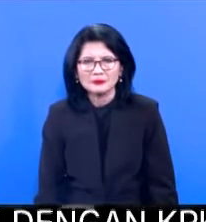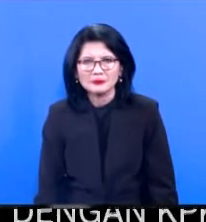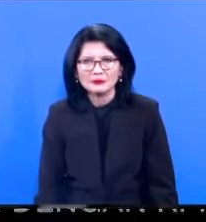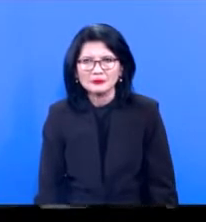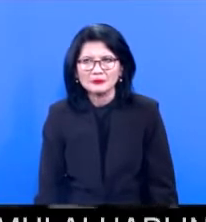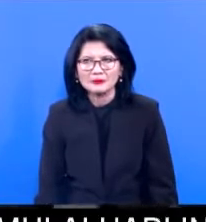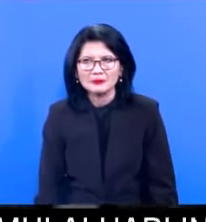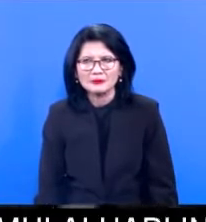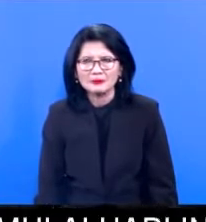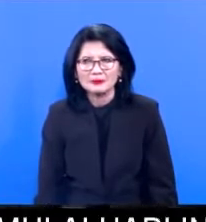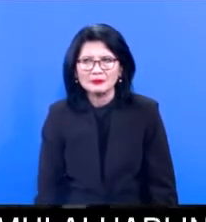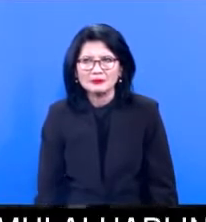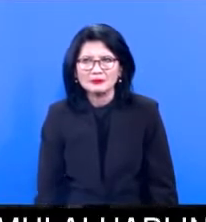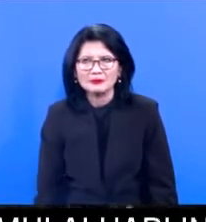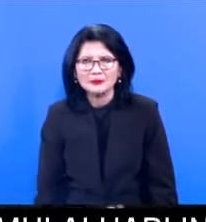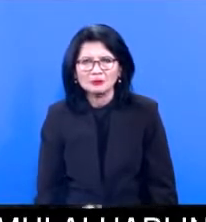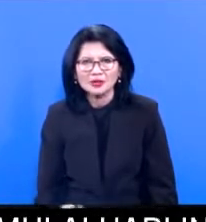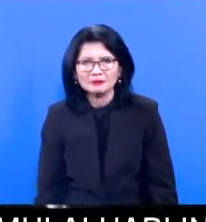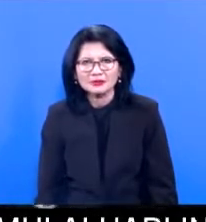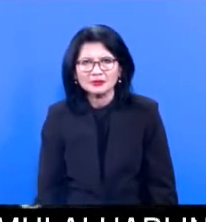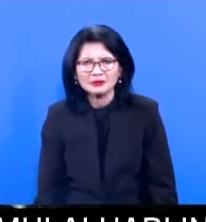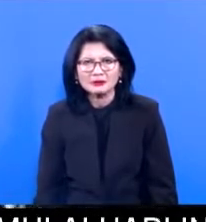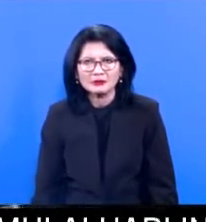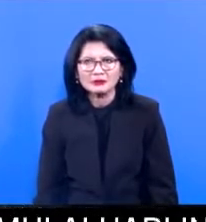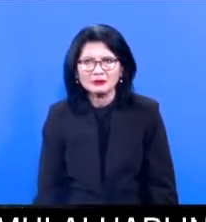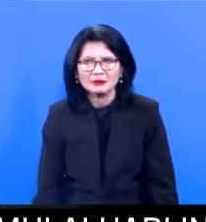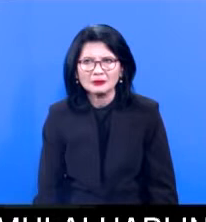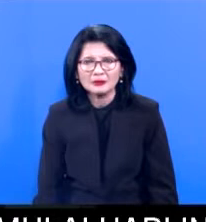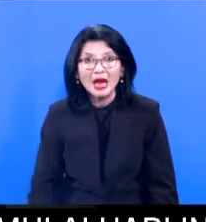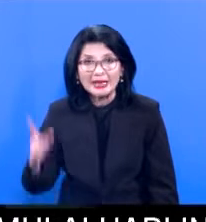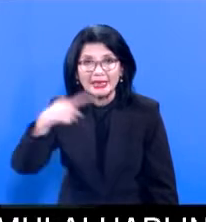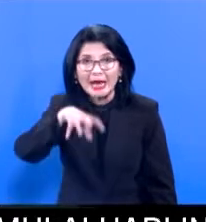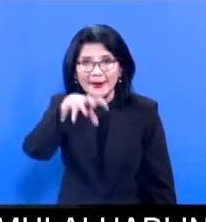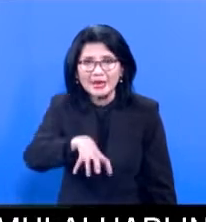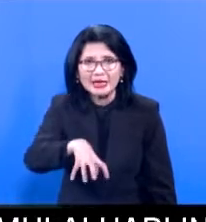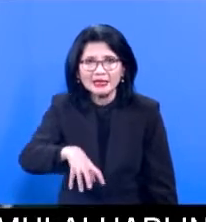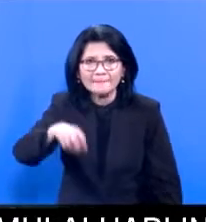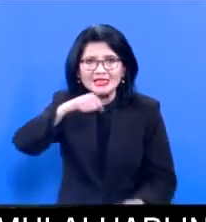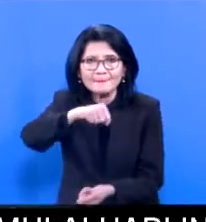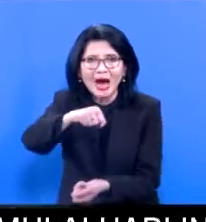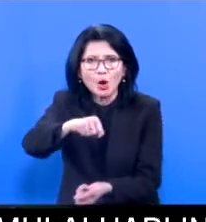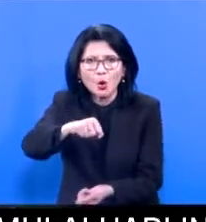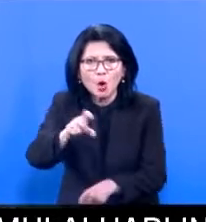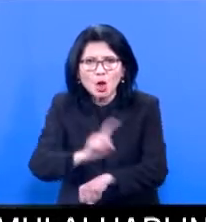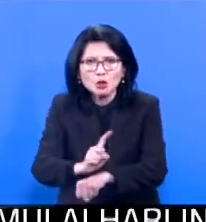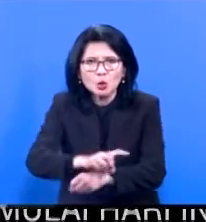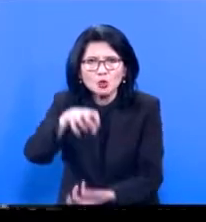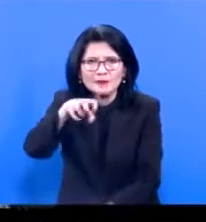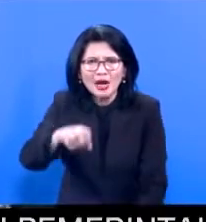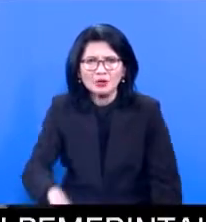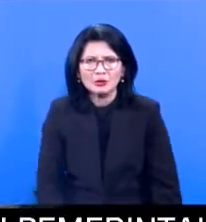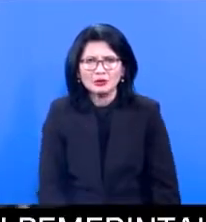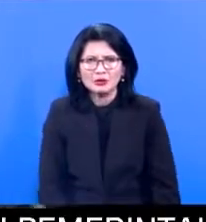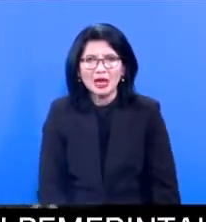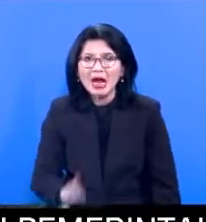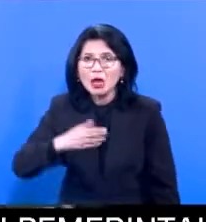nah, jualan kelontong, ada yang jualan sembako dan sebagainya. Oh. Kalau ini sendiri